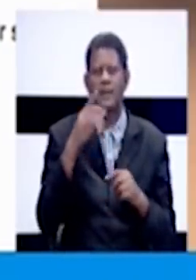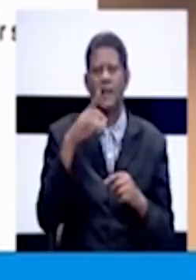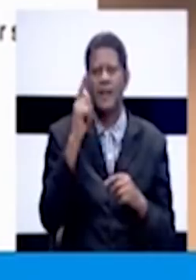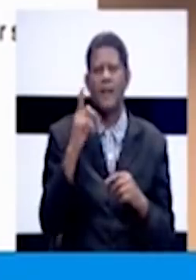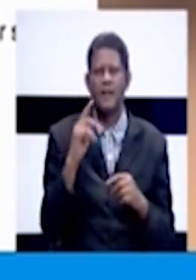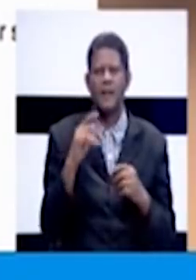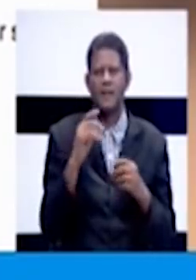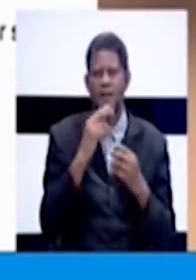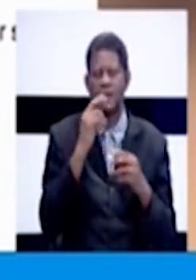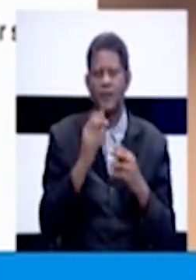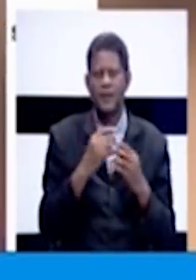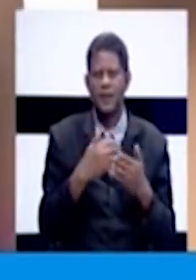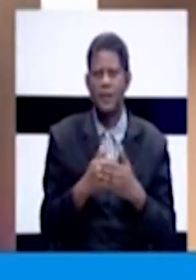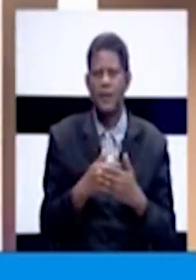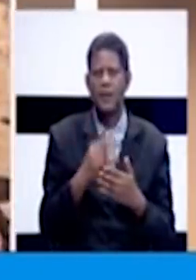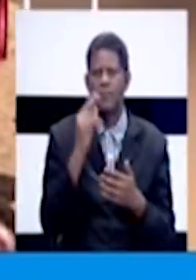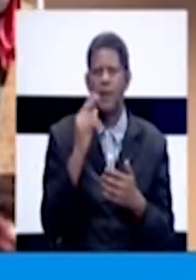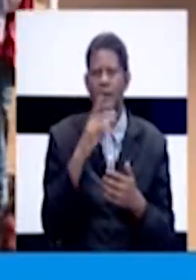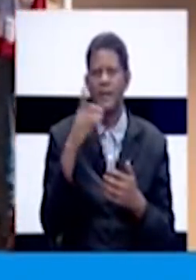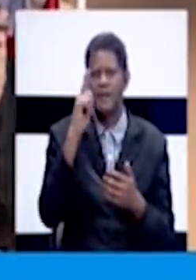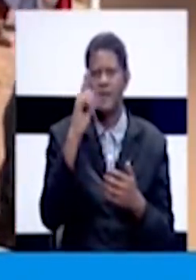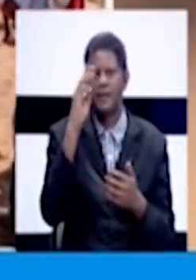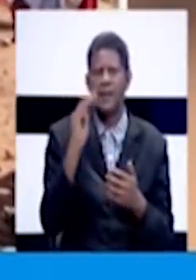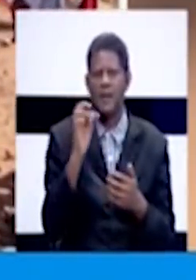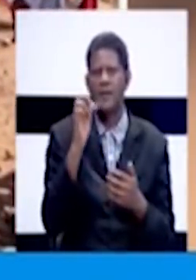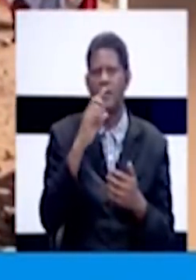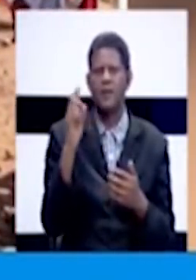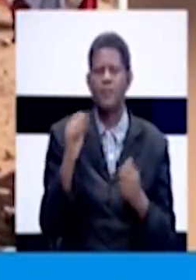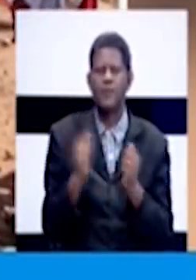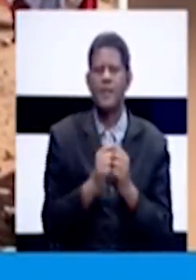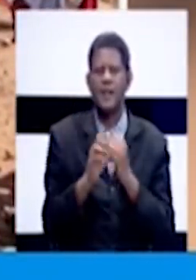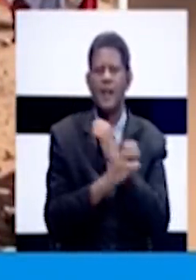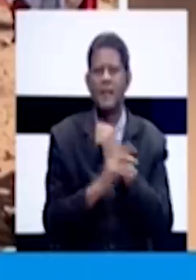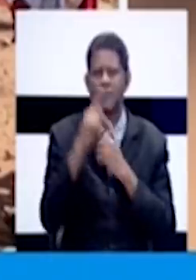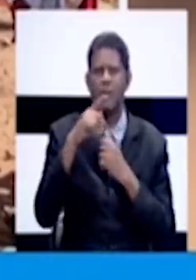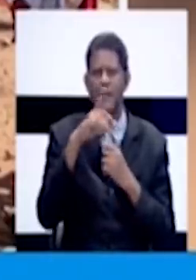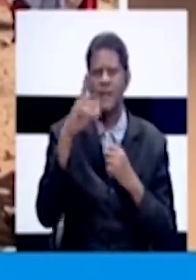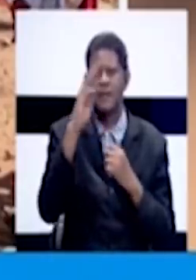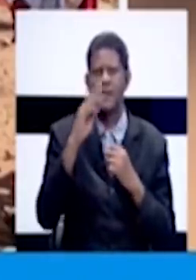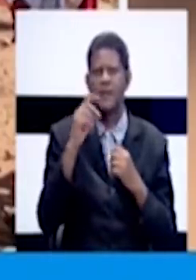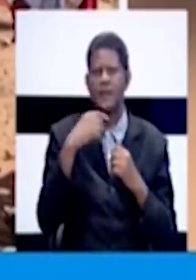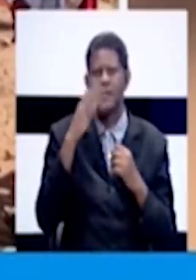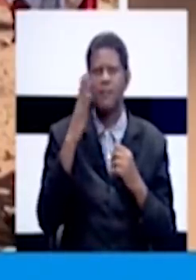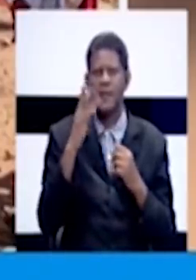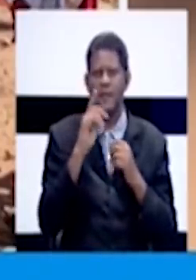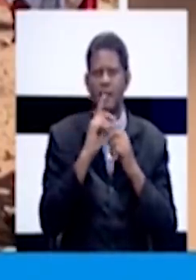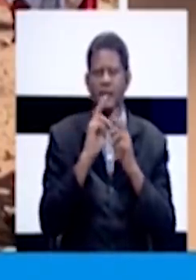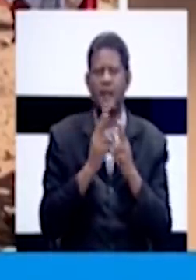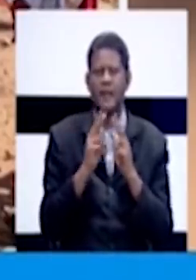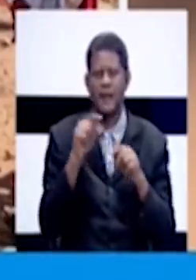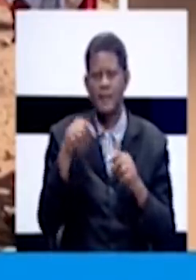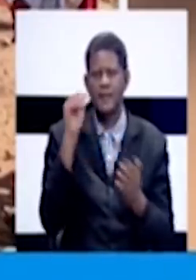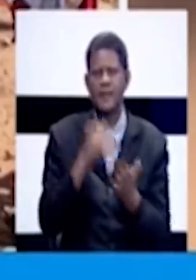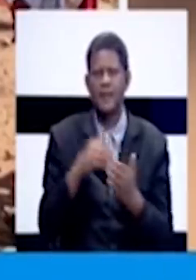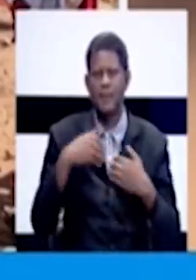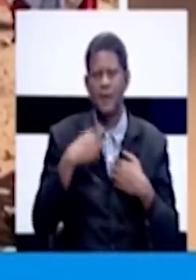ድማ ከም ፓኪስታናዊ ካናዳውን ከም ሕጊ ምሁር ምስ ናይ ሃገረይ ፓኪስታን ዝመሳሰል ታሪክ ኣብዚ ይድገም ኣሎ ክብል ከም